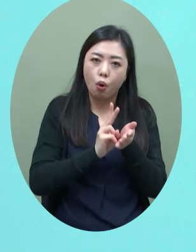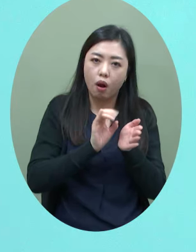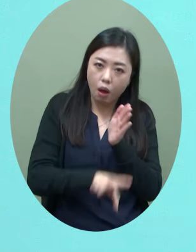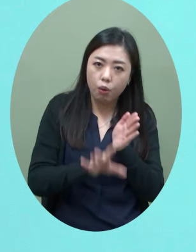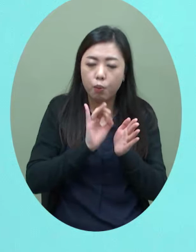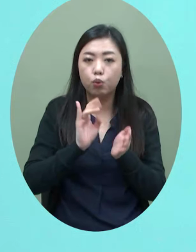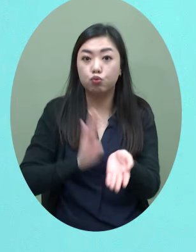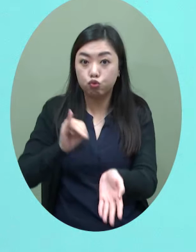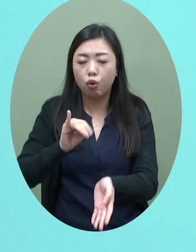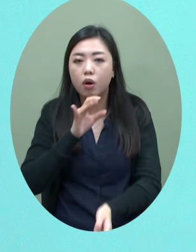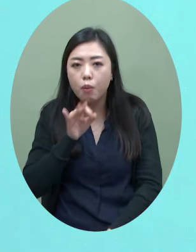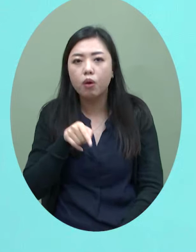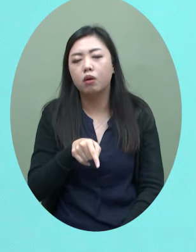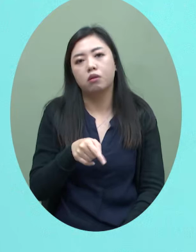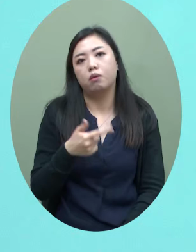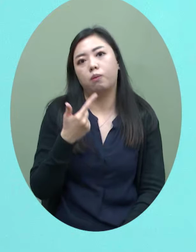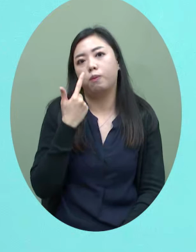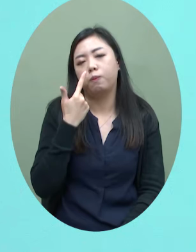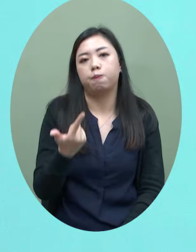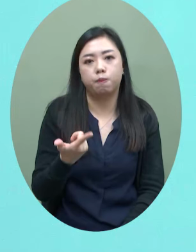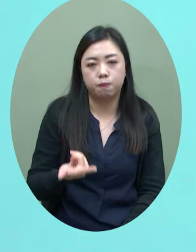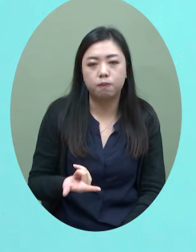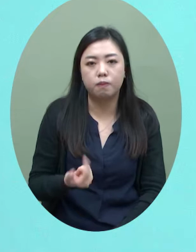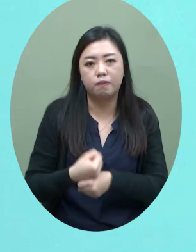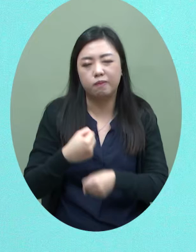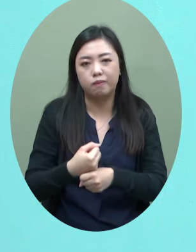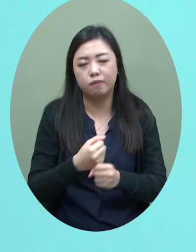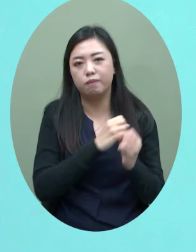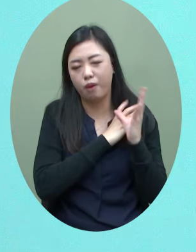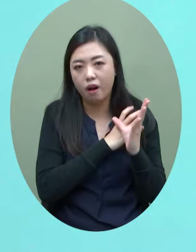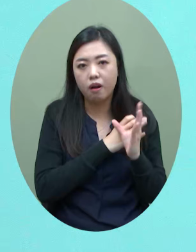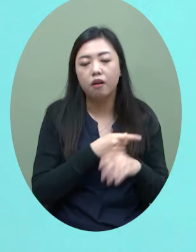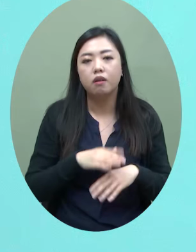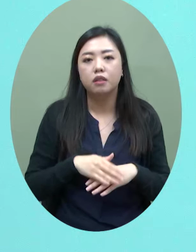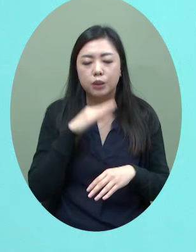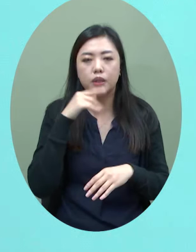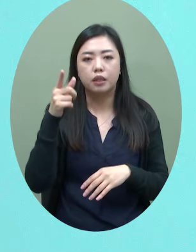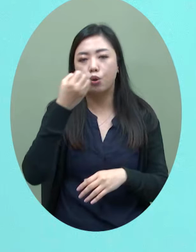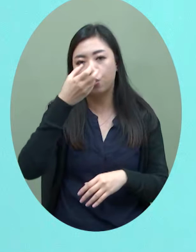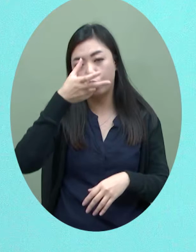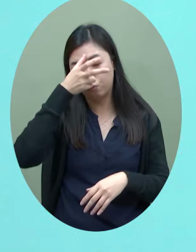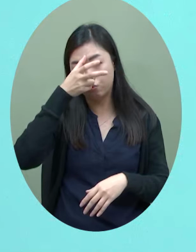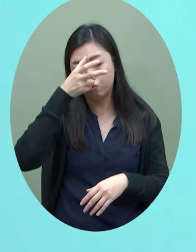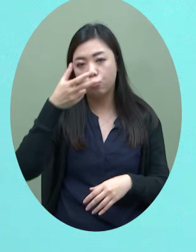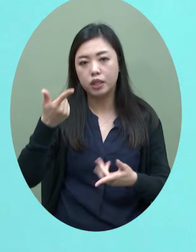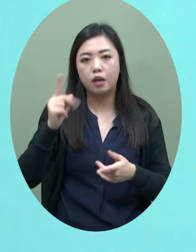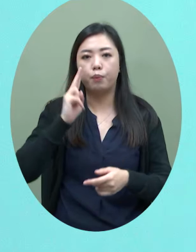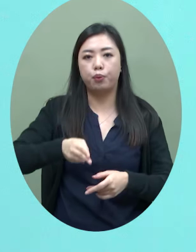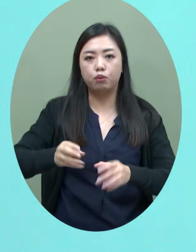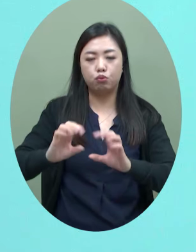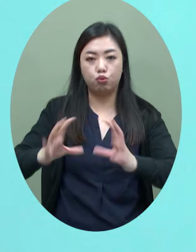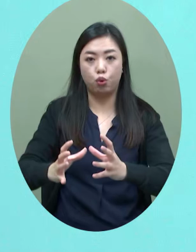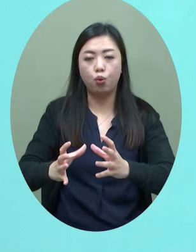冇改錯咗咧，都係一個非常之龐大嘅工作。不過特區政府已經成立咗專責嘅同事